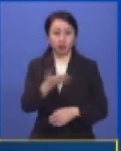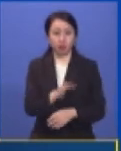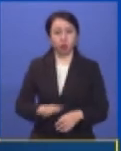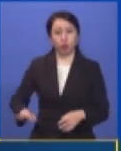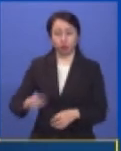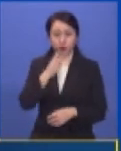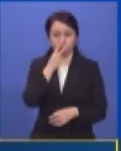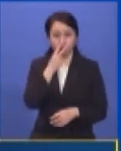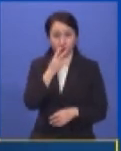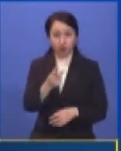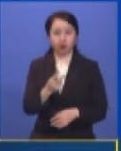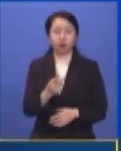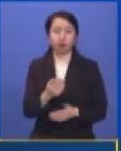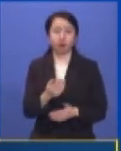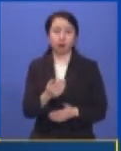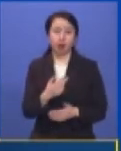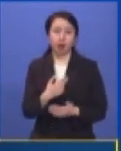проявить